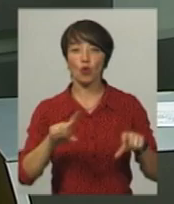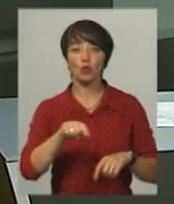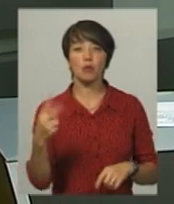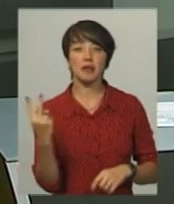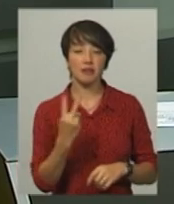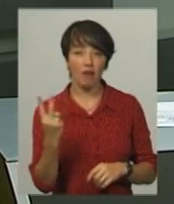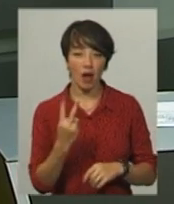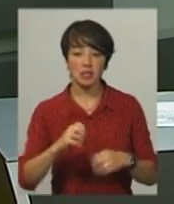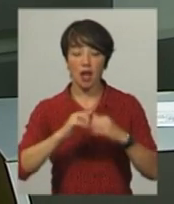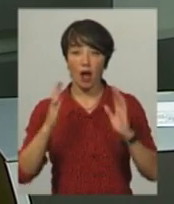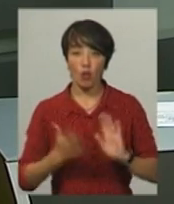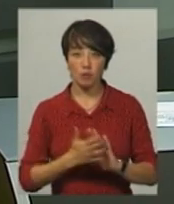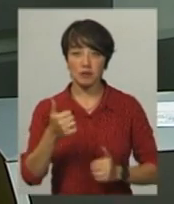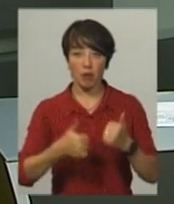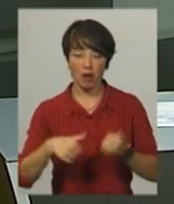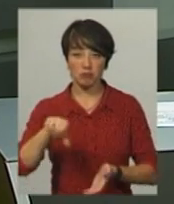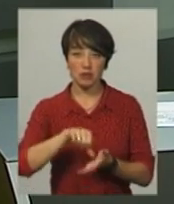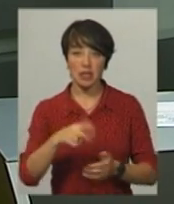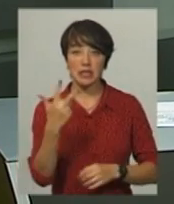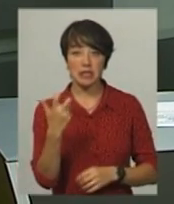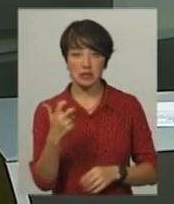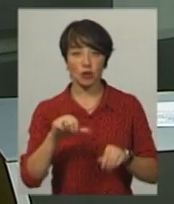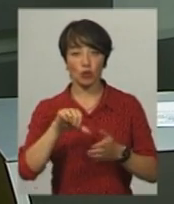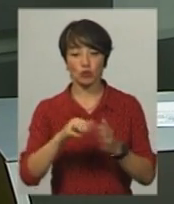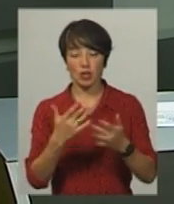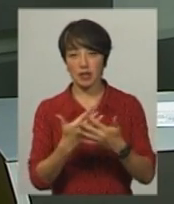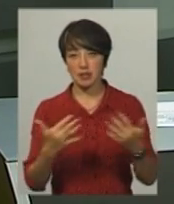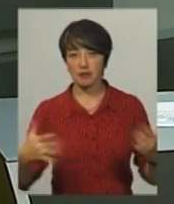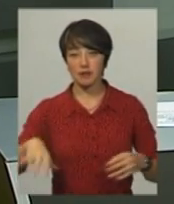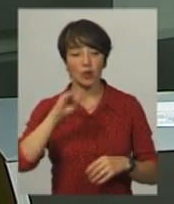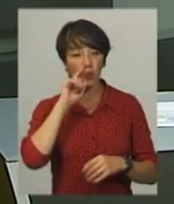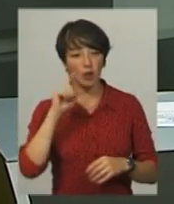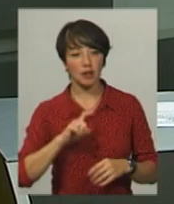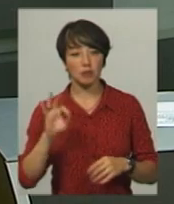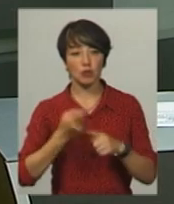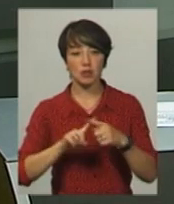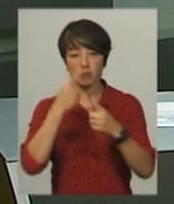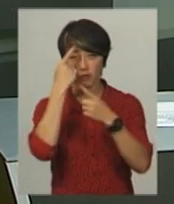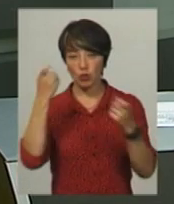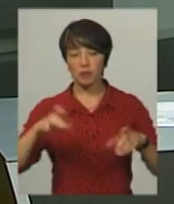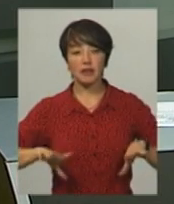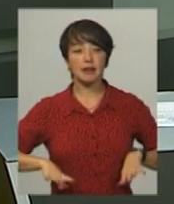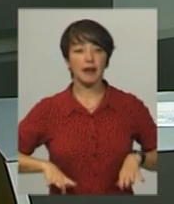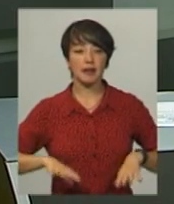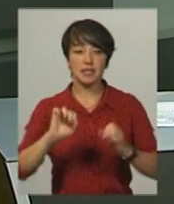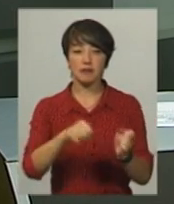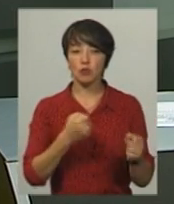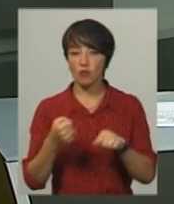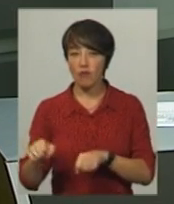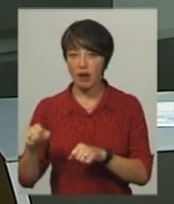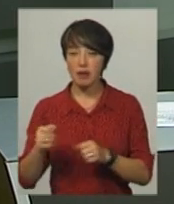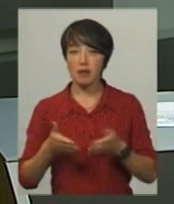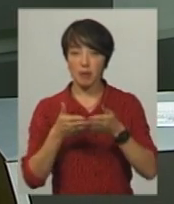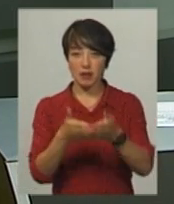номер 2. Загалом у змаганнях взяло участь 300 учасників зі всієї України. Про це повідомив тренер з веслування на байдарках та